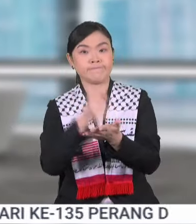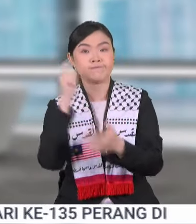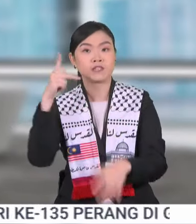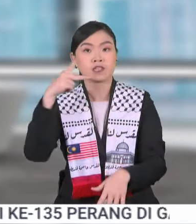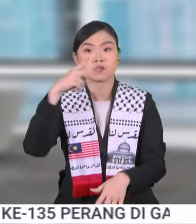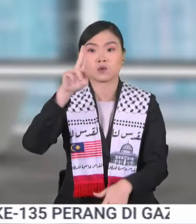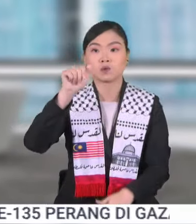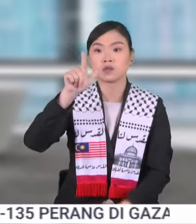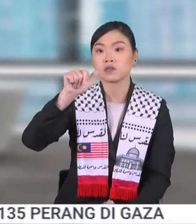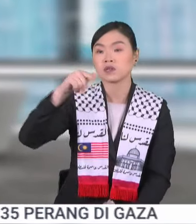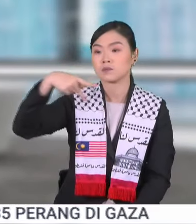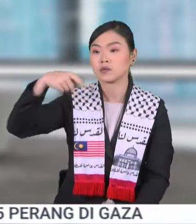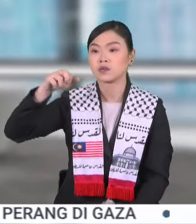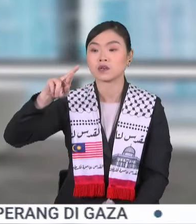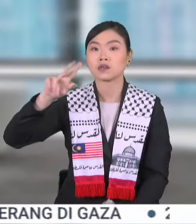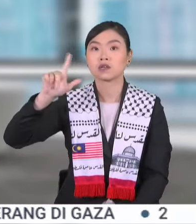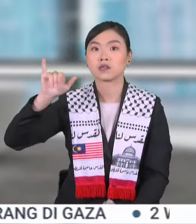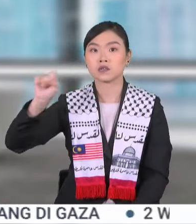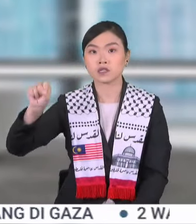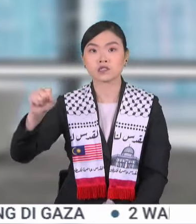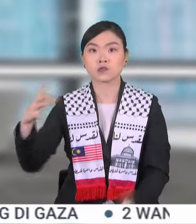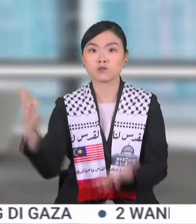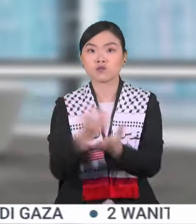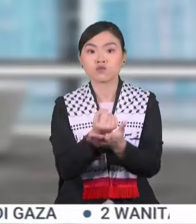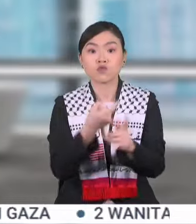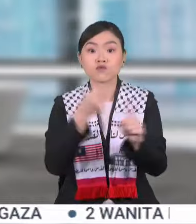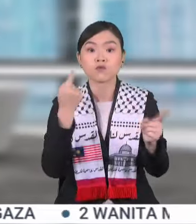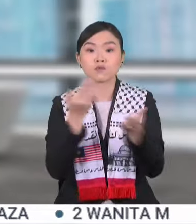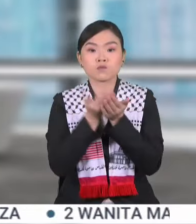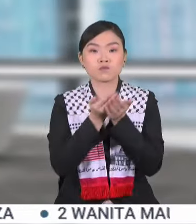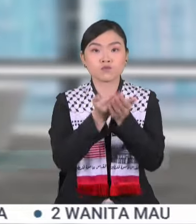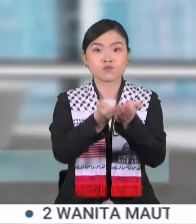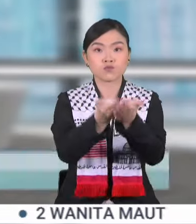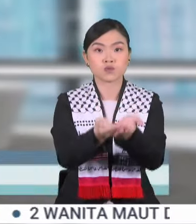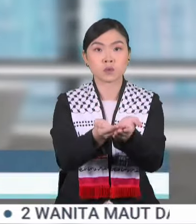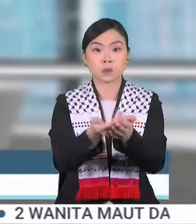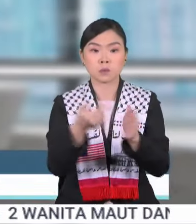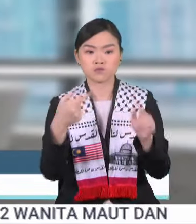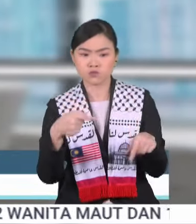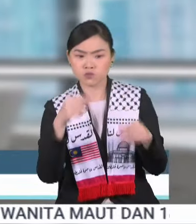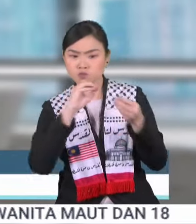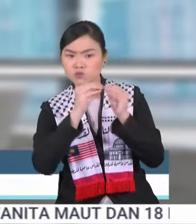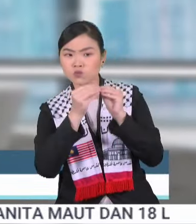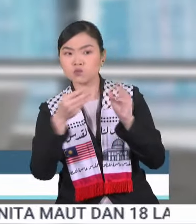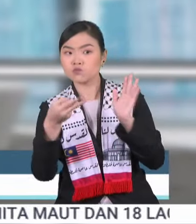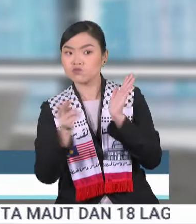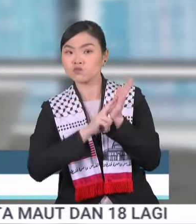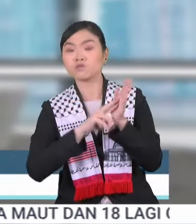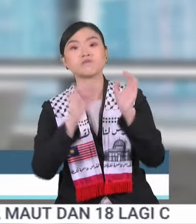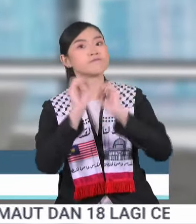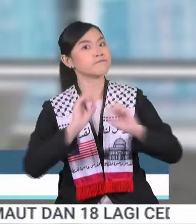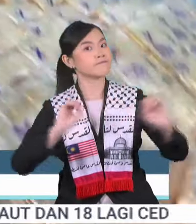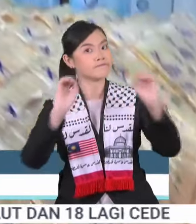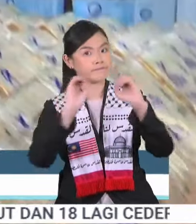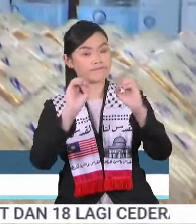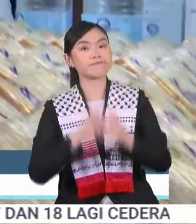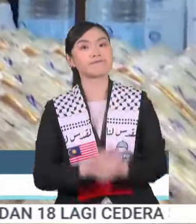berembang Kuala Perlis rampasan dilakukan dari bot nelayan Negara Jiran tanpa nombor pendaftaran khamis